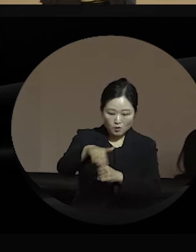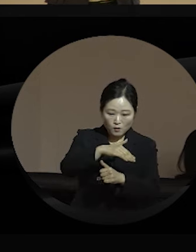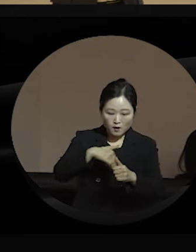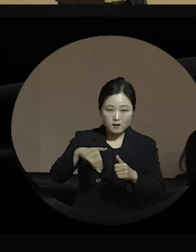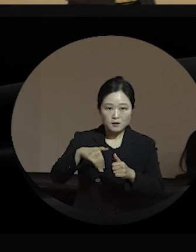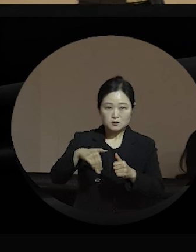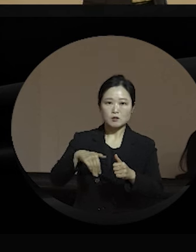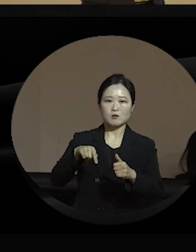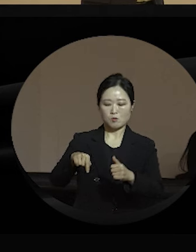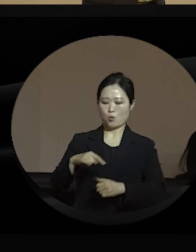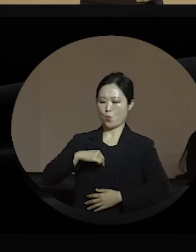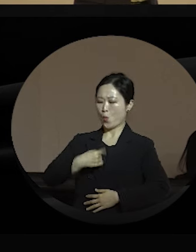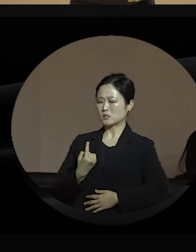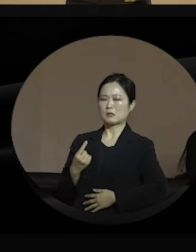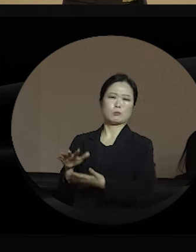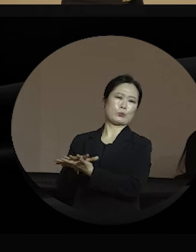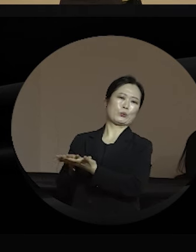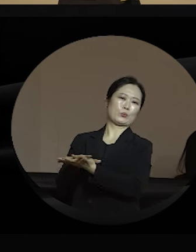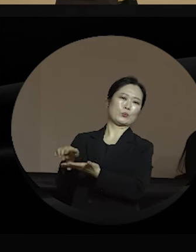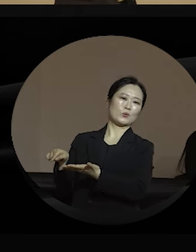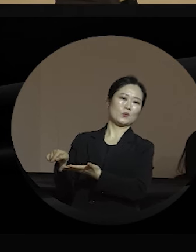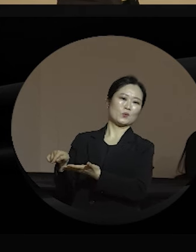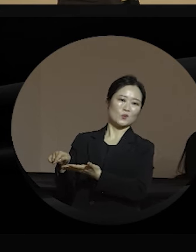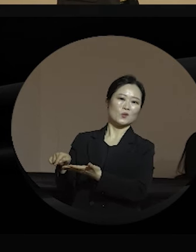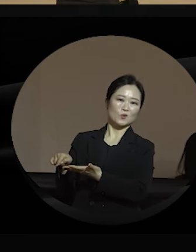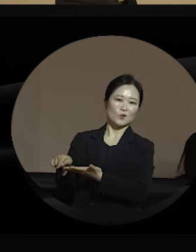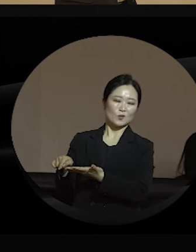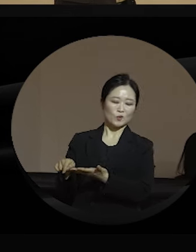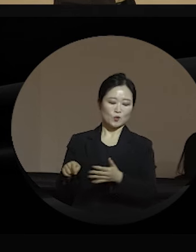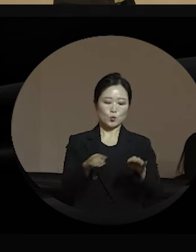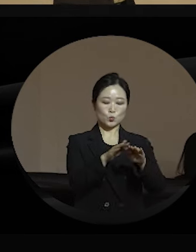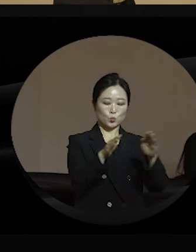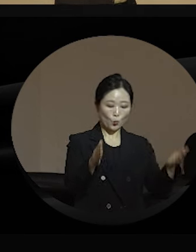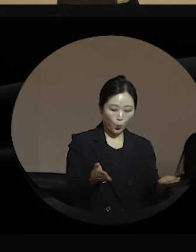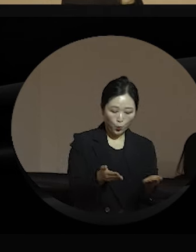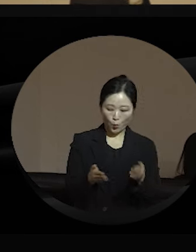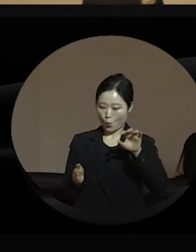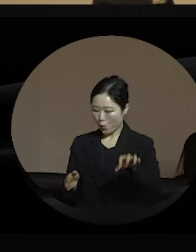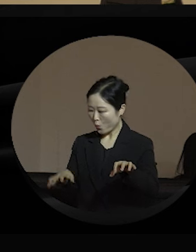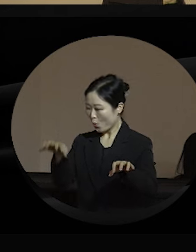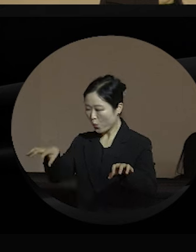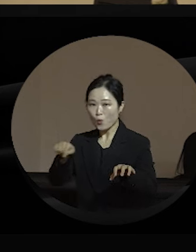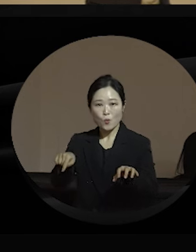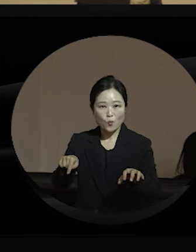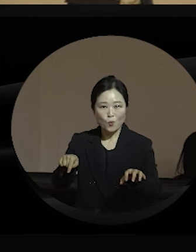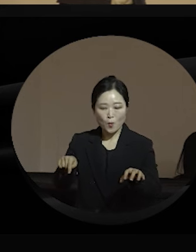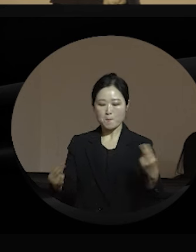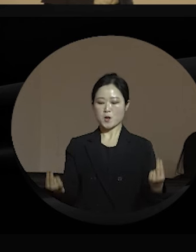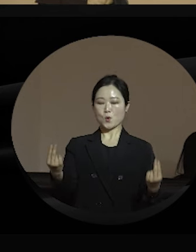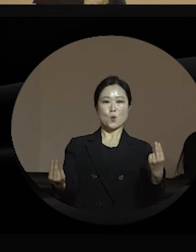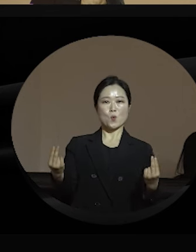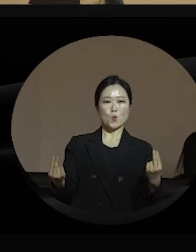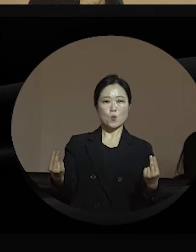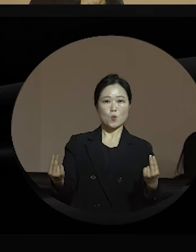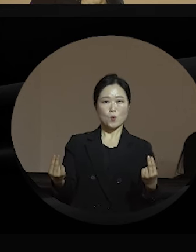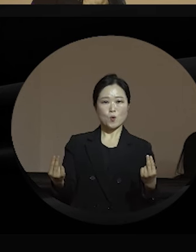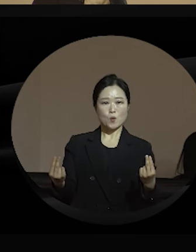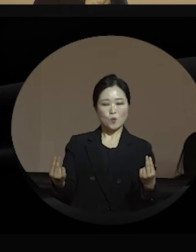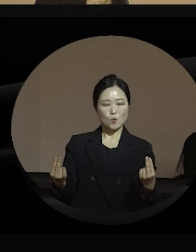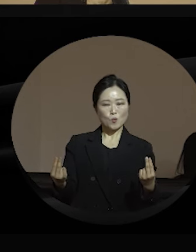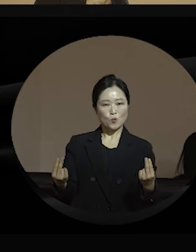없어요. 혼자 놀아요. 두 케이지에서 쥐를 몇 달 지낸 다음에 이들의 뇌에 어떤 변화가 있는지를 살펴봤어요. 어느 쪽이